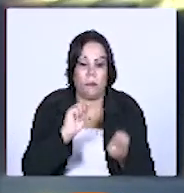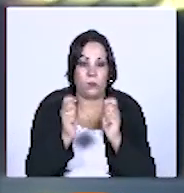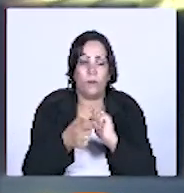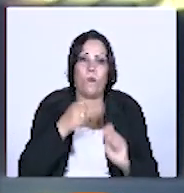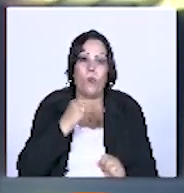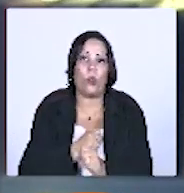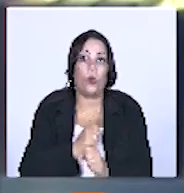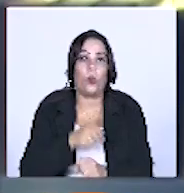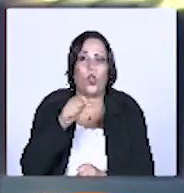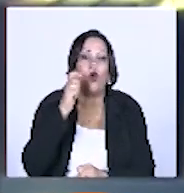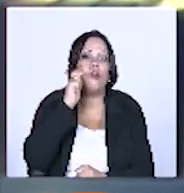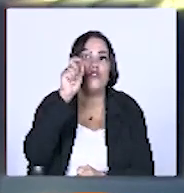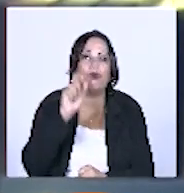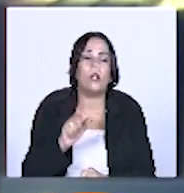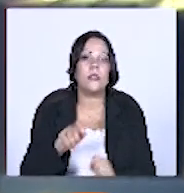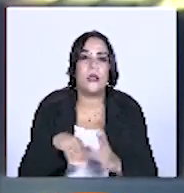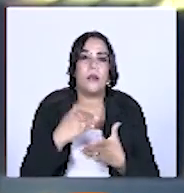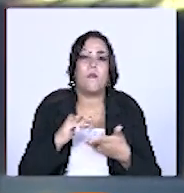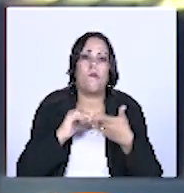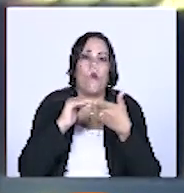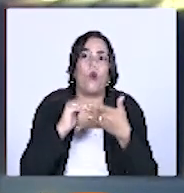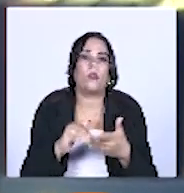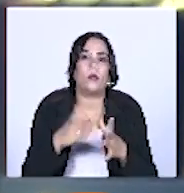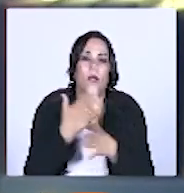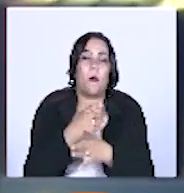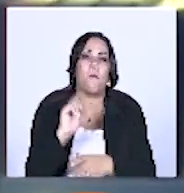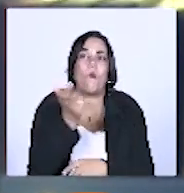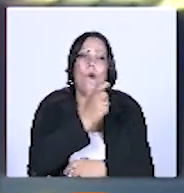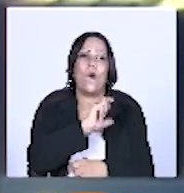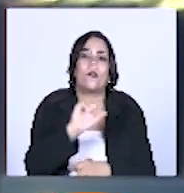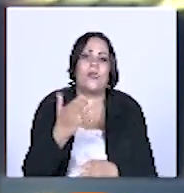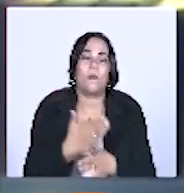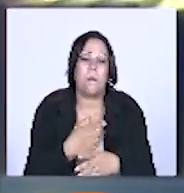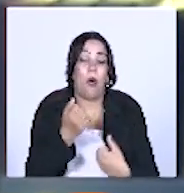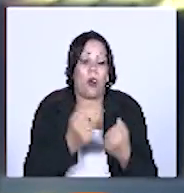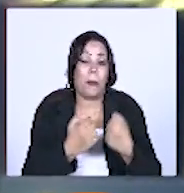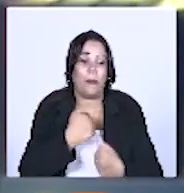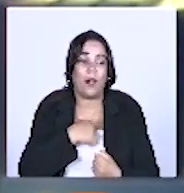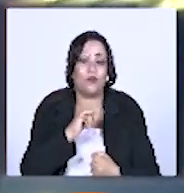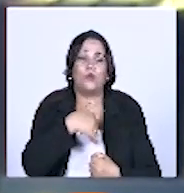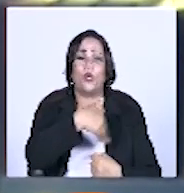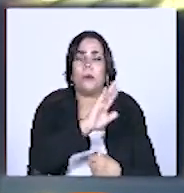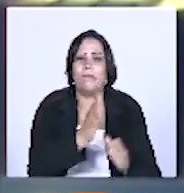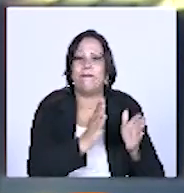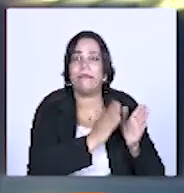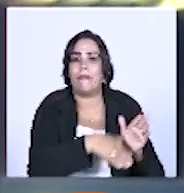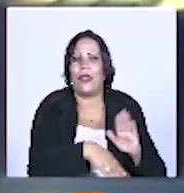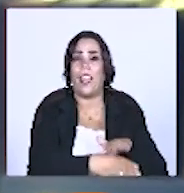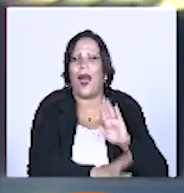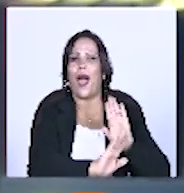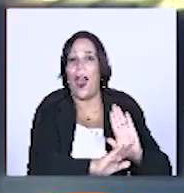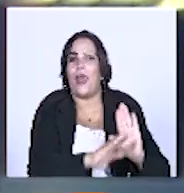المواطن لهذه الوسائل ويتخلى جزئيا او كليا عن استخدام وسيله الانتقال الخاصه او